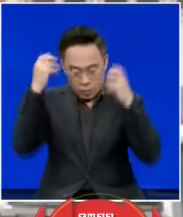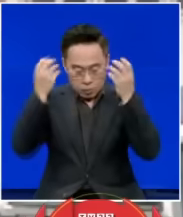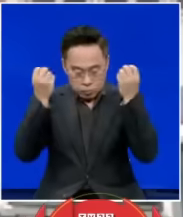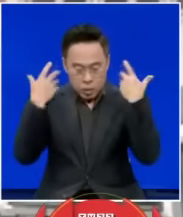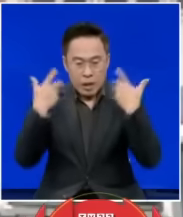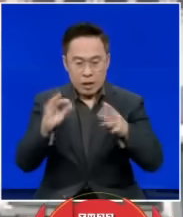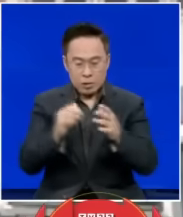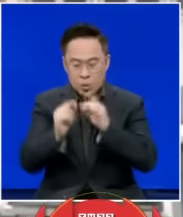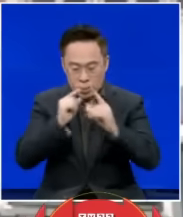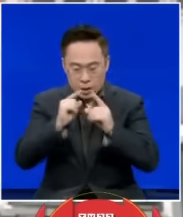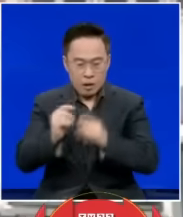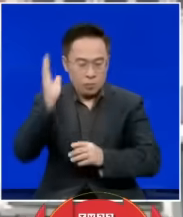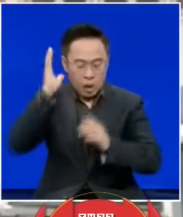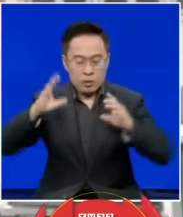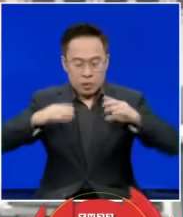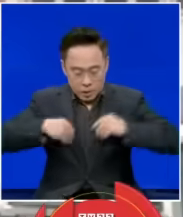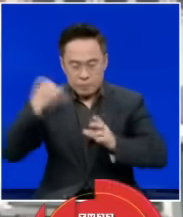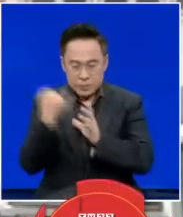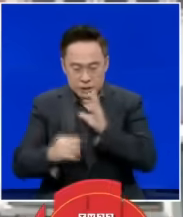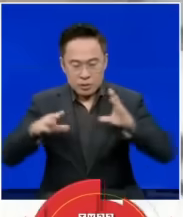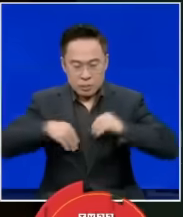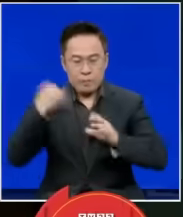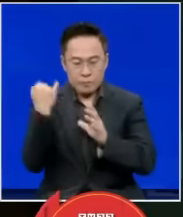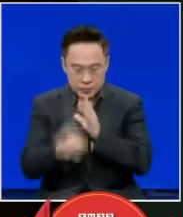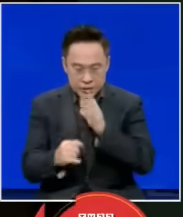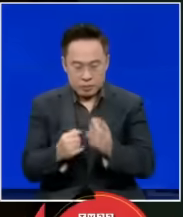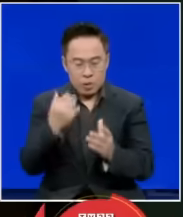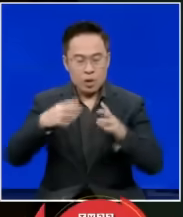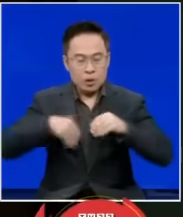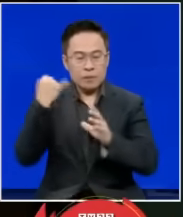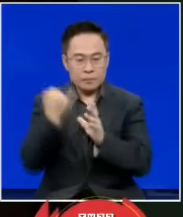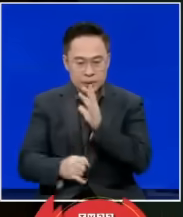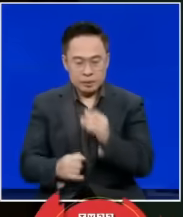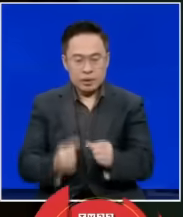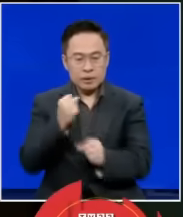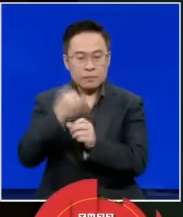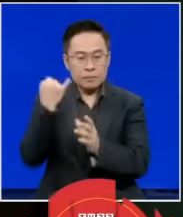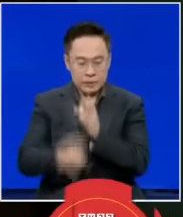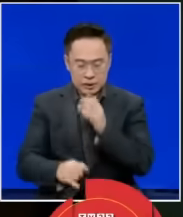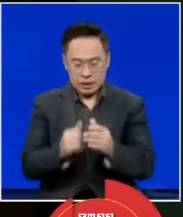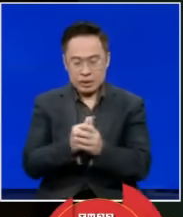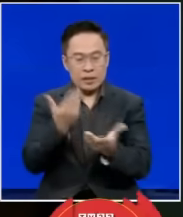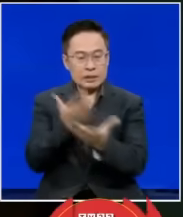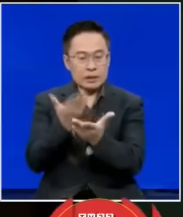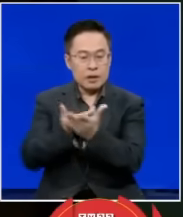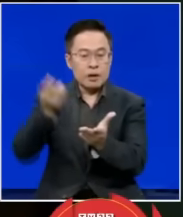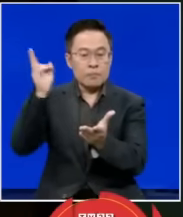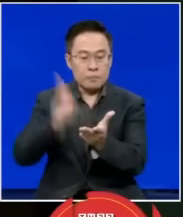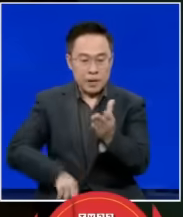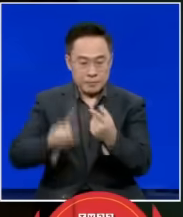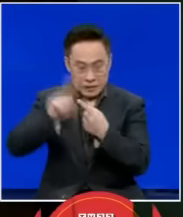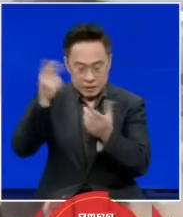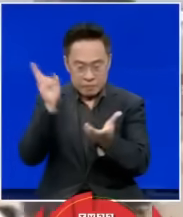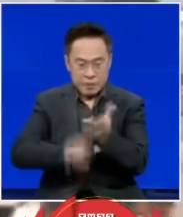จ้าตัวเขาให้การรับสารภาพตลอดข้อกล่าวหาก็เลยมีการปรับพินัยในข้อหาฝ่าฝืนคำสั่งของเจ้าพนักงานจราจร